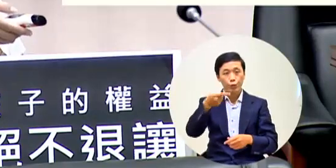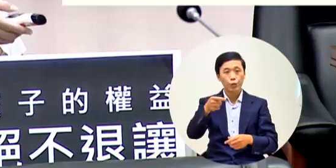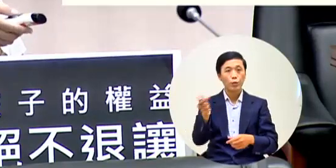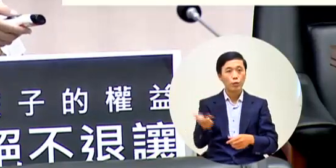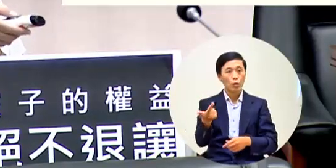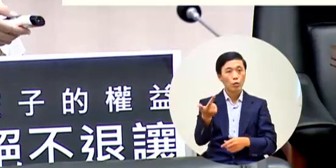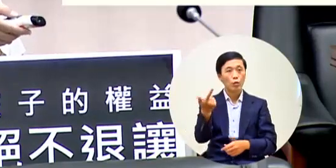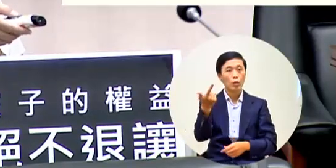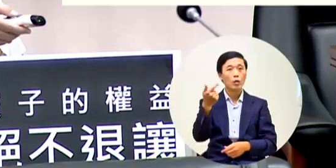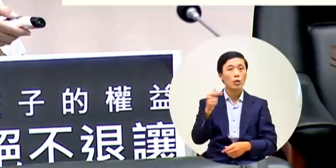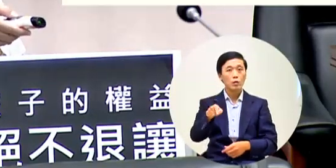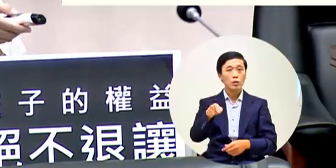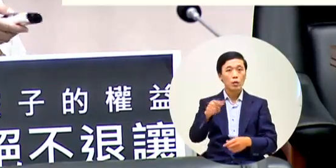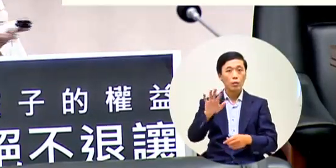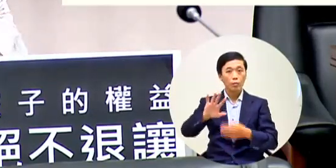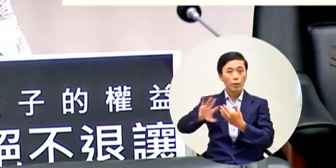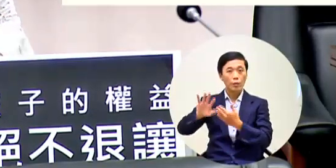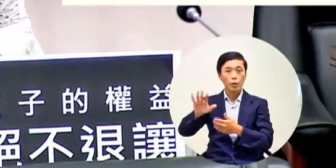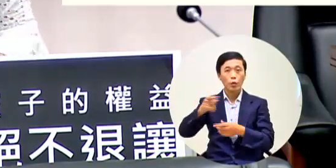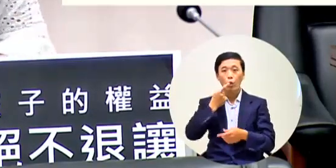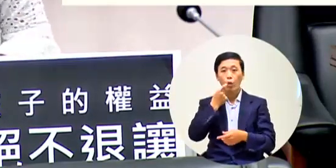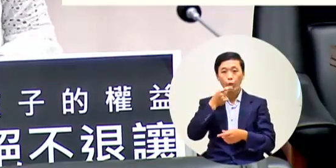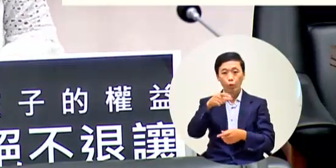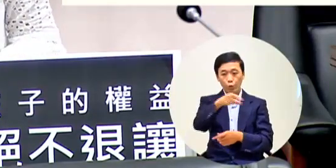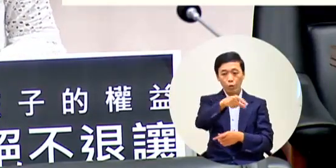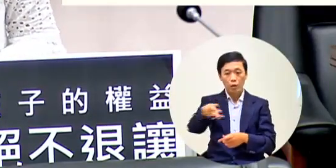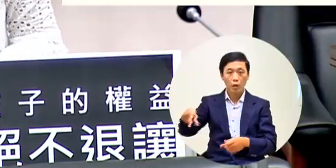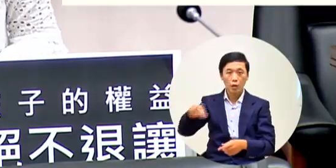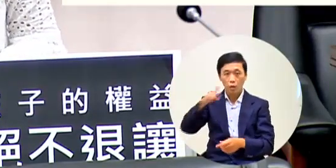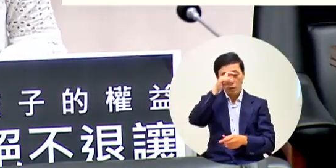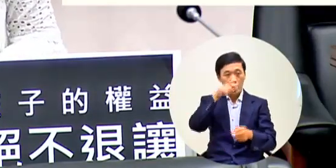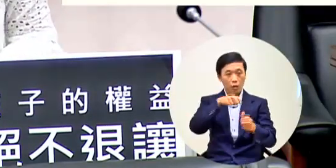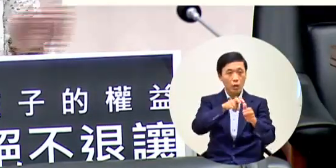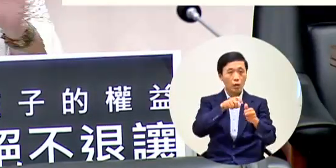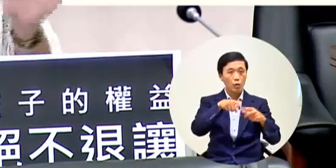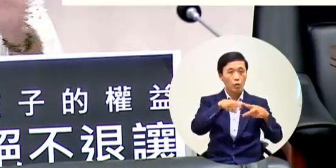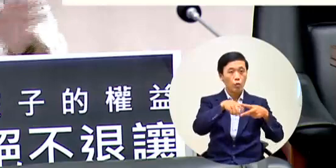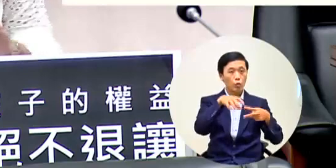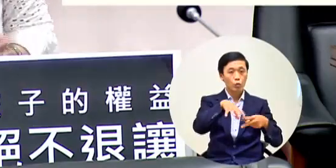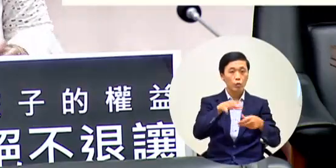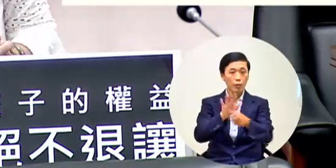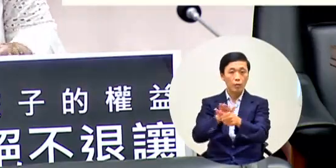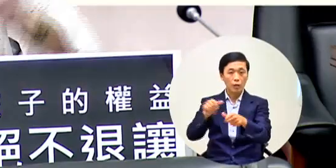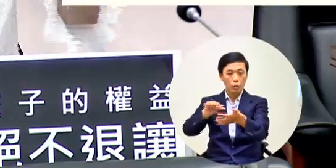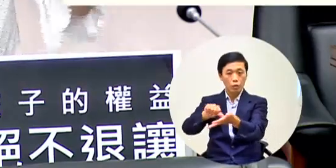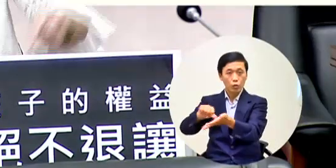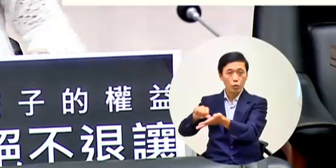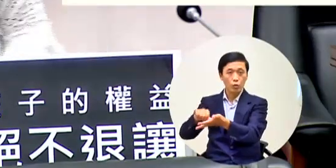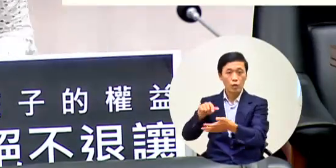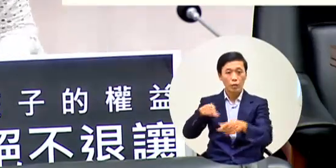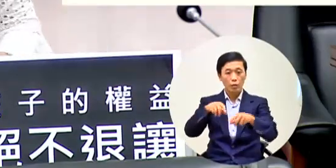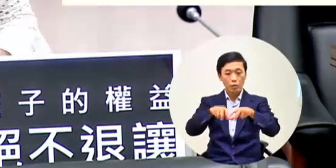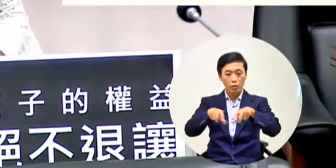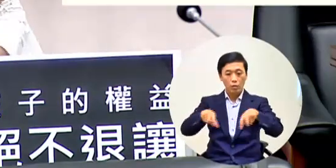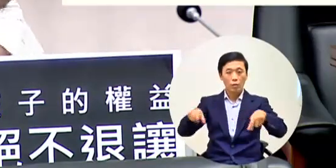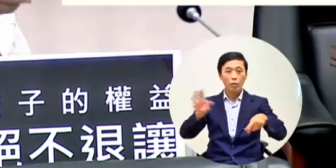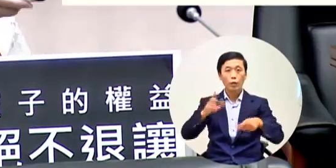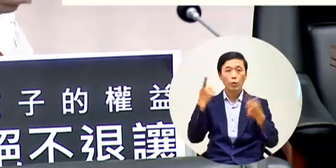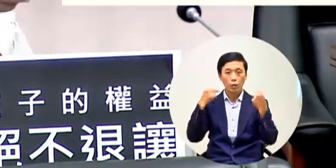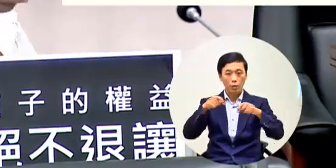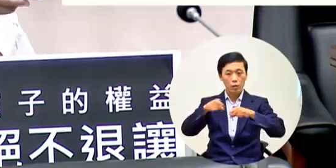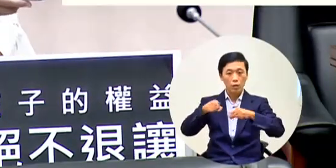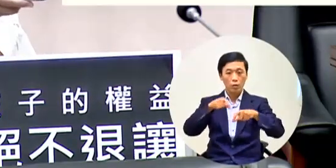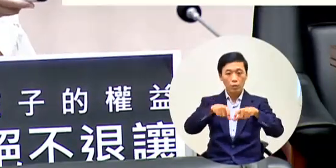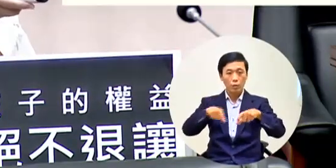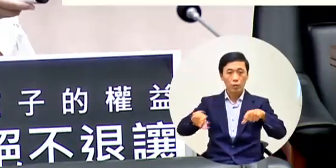就是，它边边有一个绿带，也希望我们养工处尽快去做绿化，他们不做停车场，因为本来要规划停车场，那住